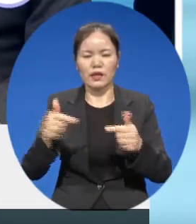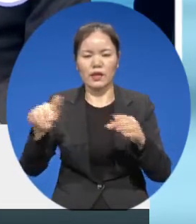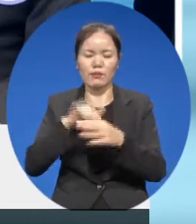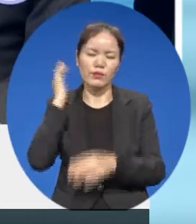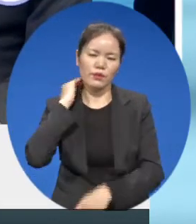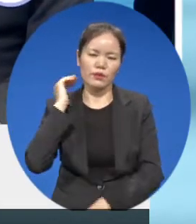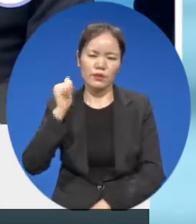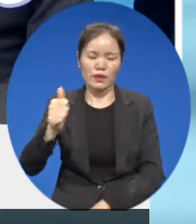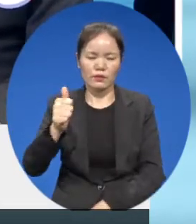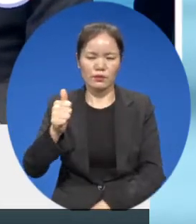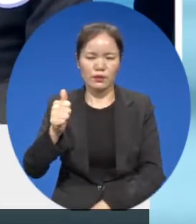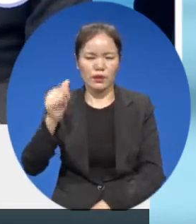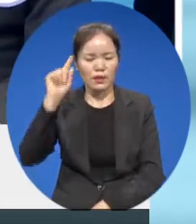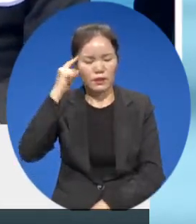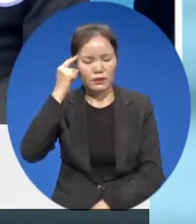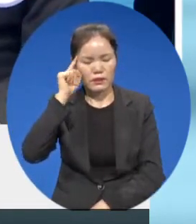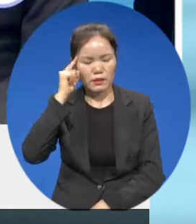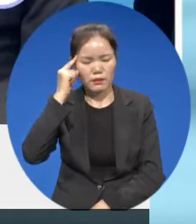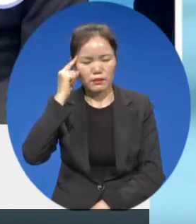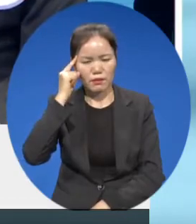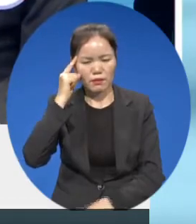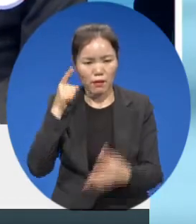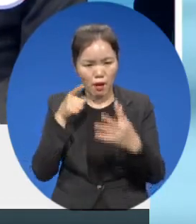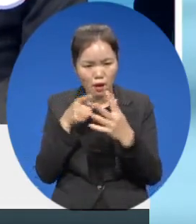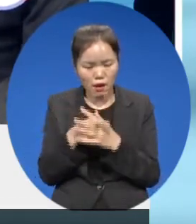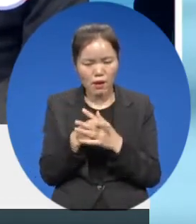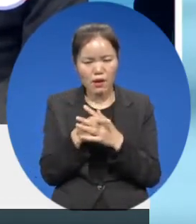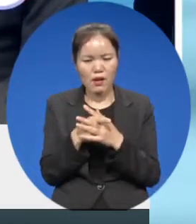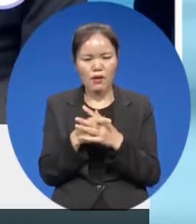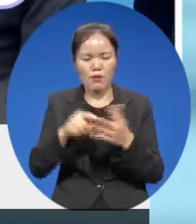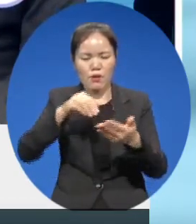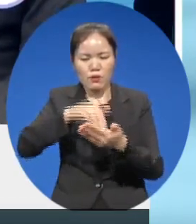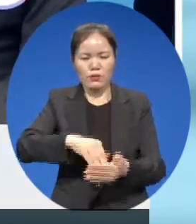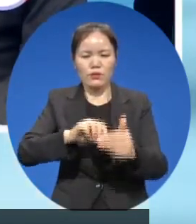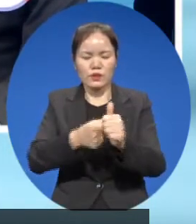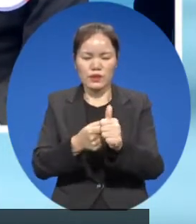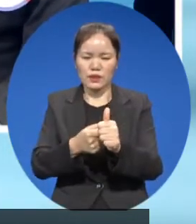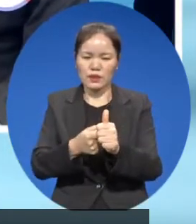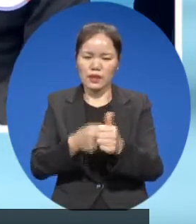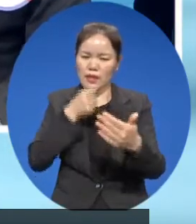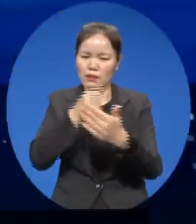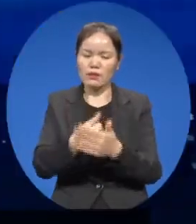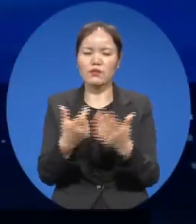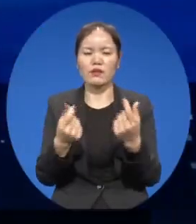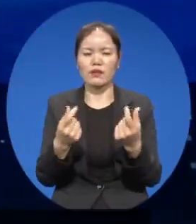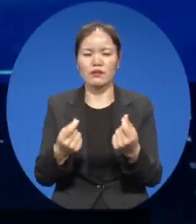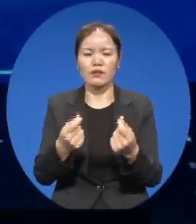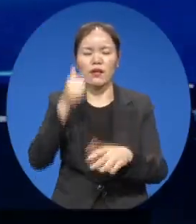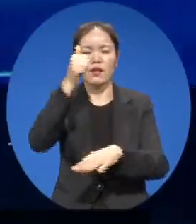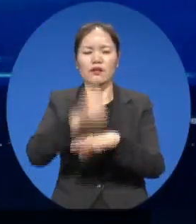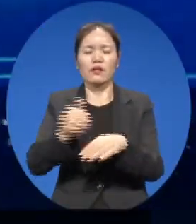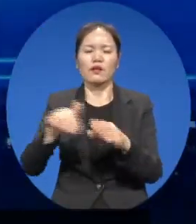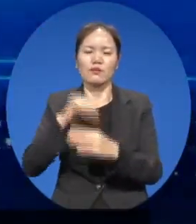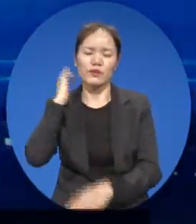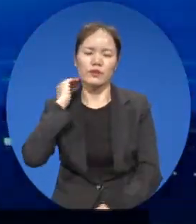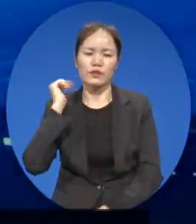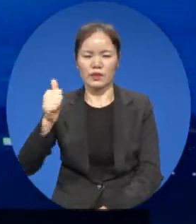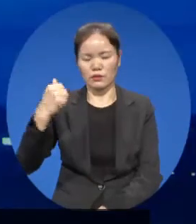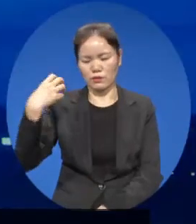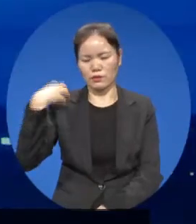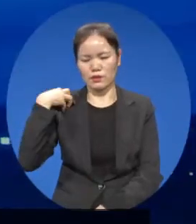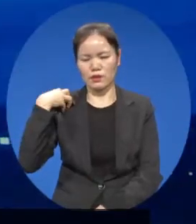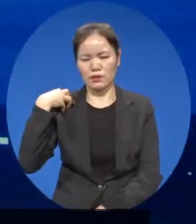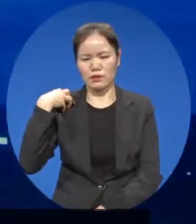그런 공감대 아래에서 중징계를 의결할 가능성이 매우 높다고 봅니다 그렇군요 결국은 문재인 대통령 의 책임의